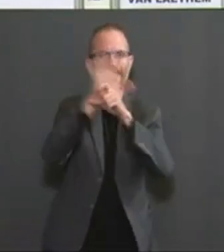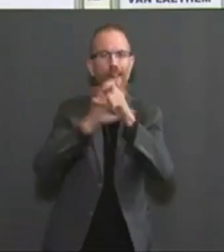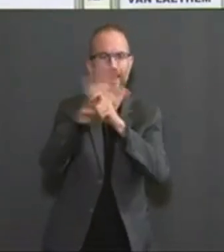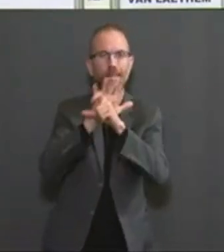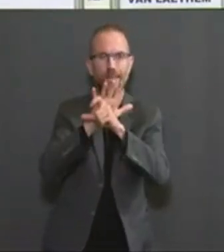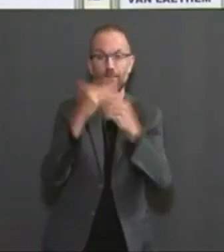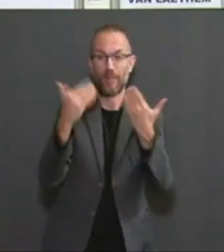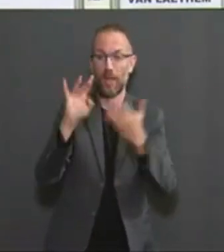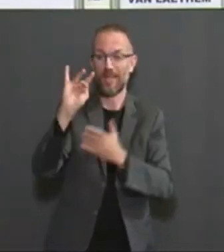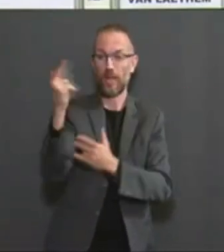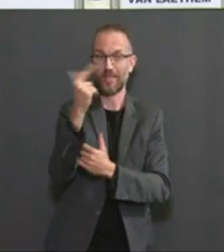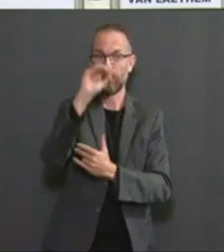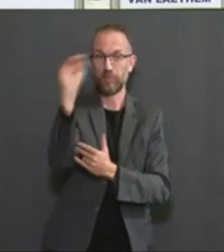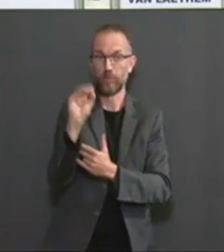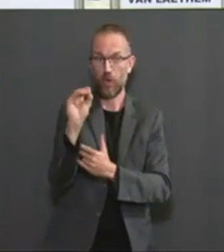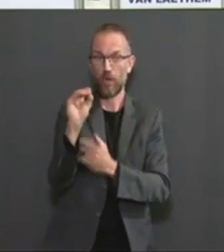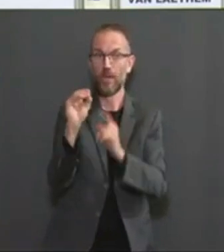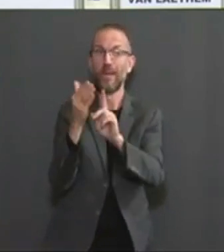de 50%.